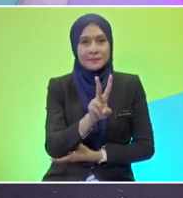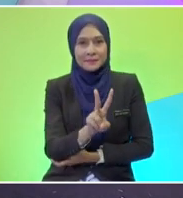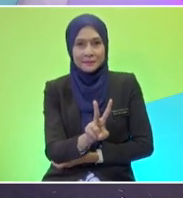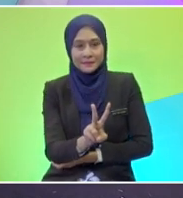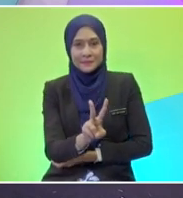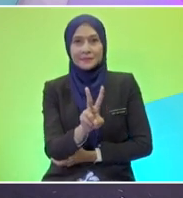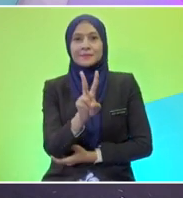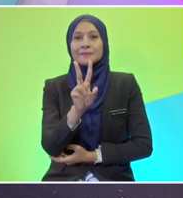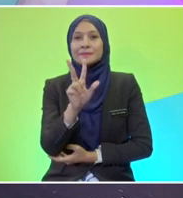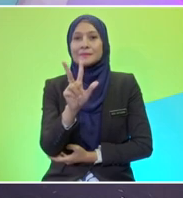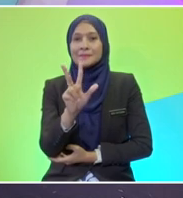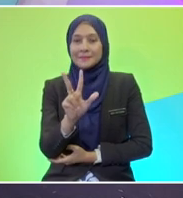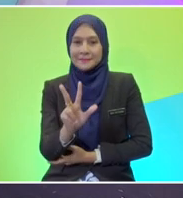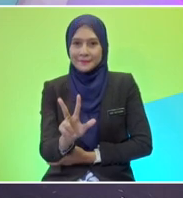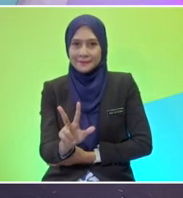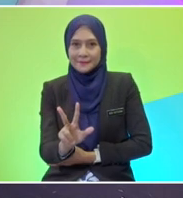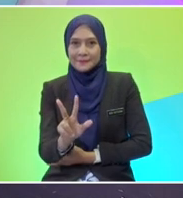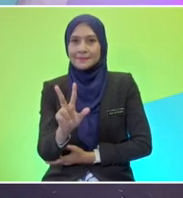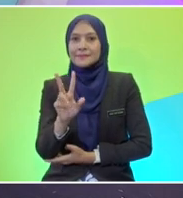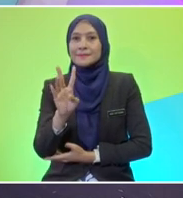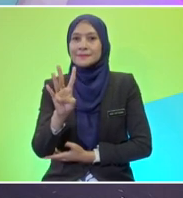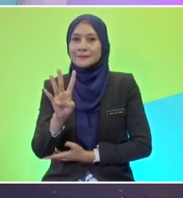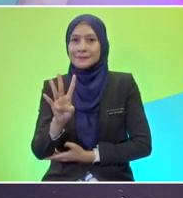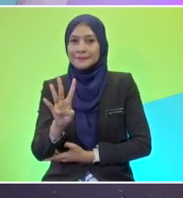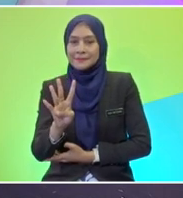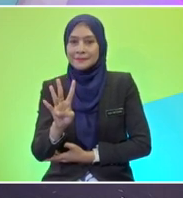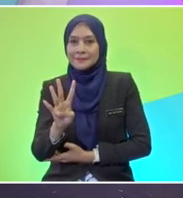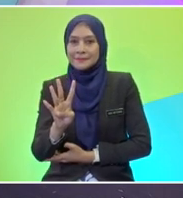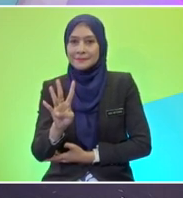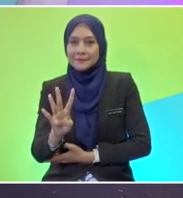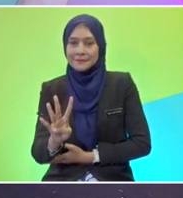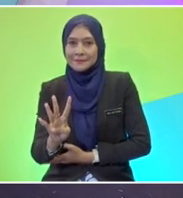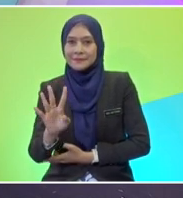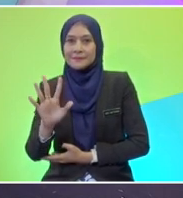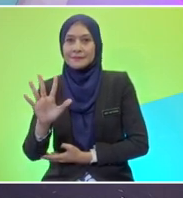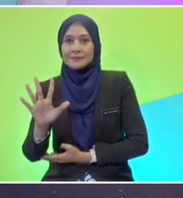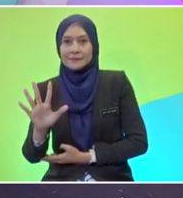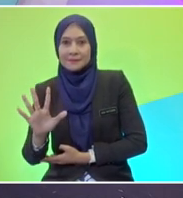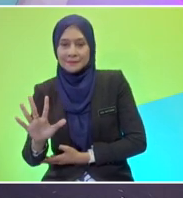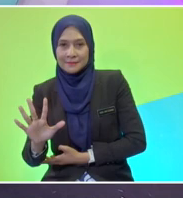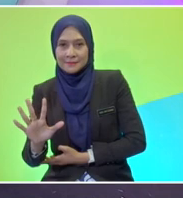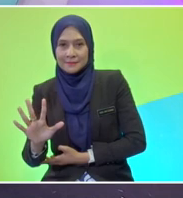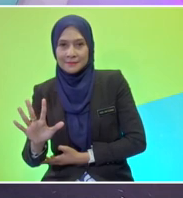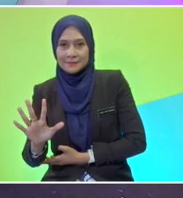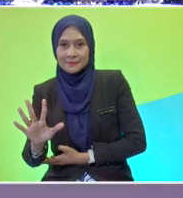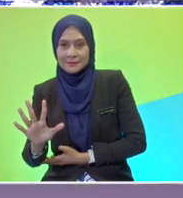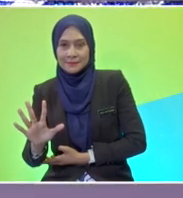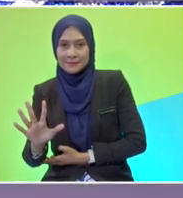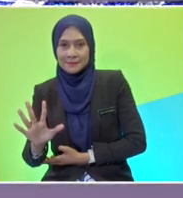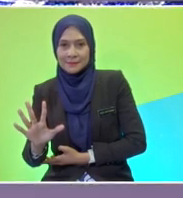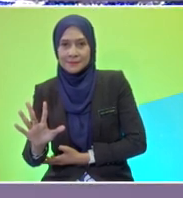dua, tiga. Lagi kan? Empat. Dan yang terakhir,